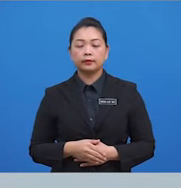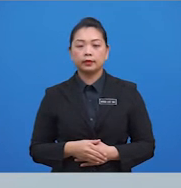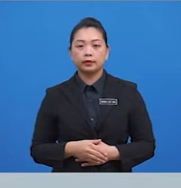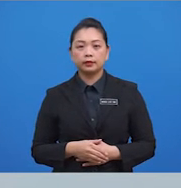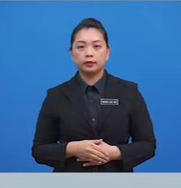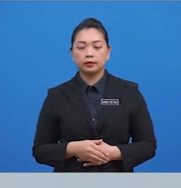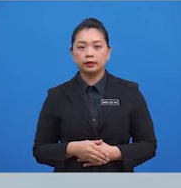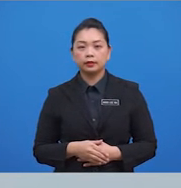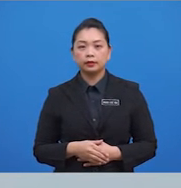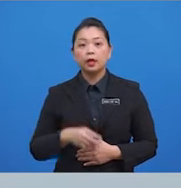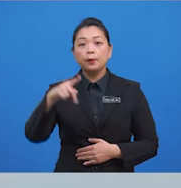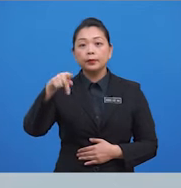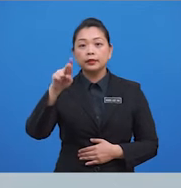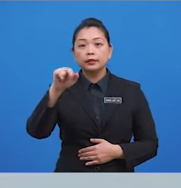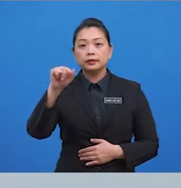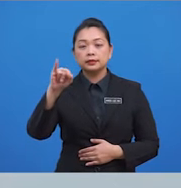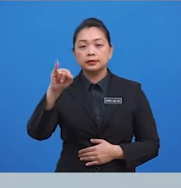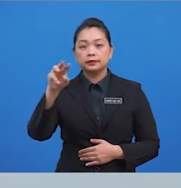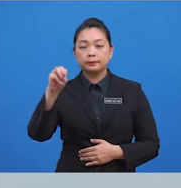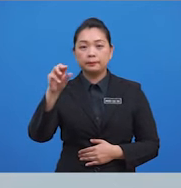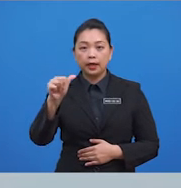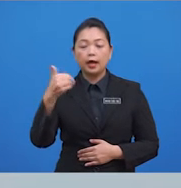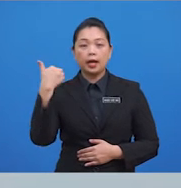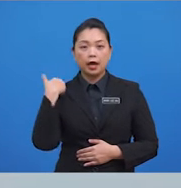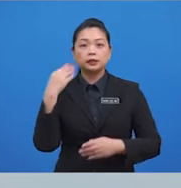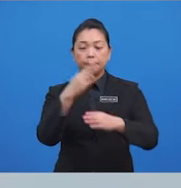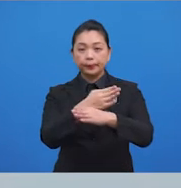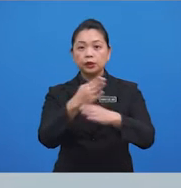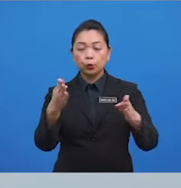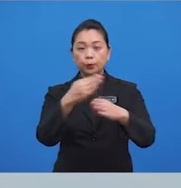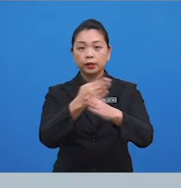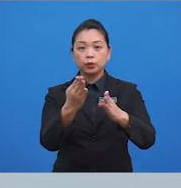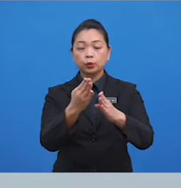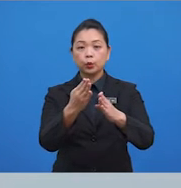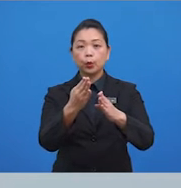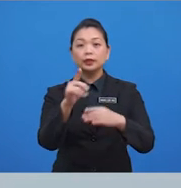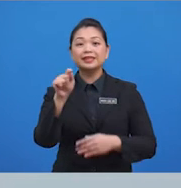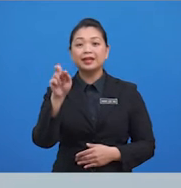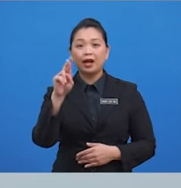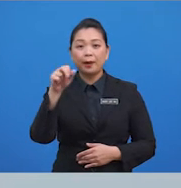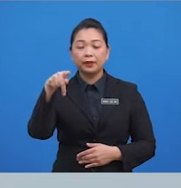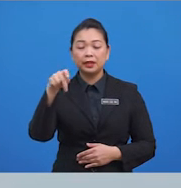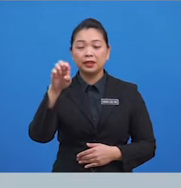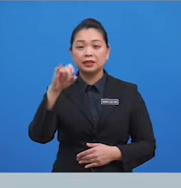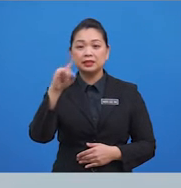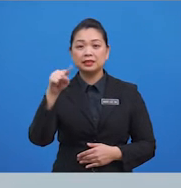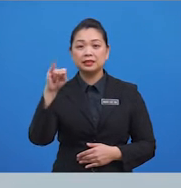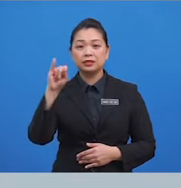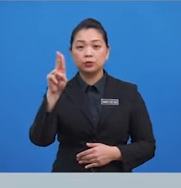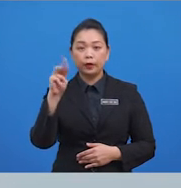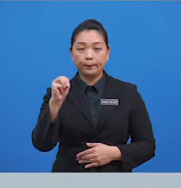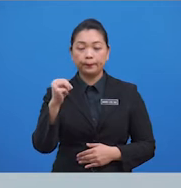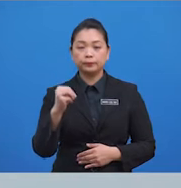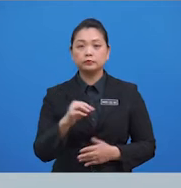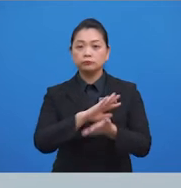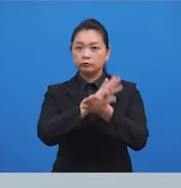Prisma di dalam soalan mempunyai keratan rentas berbentuk trapezium. Oleh itu, luas